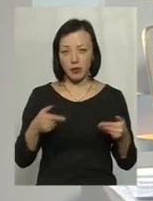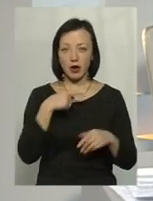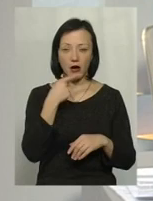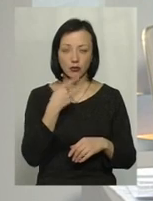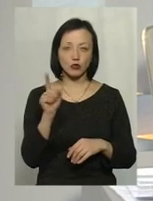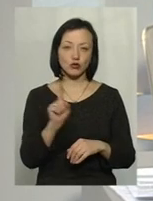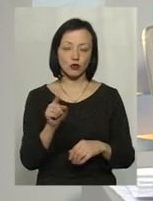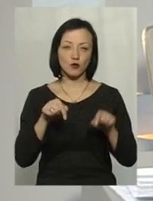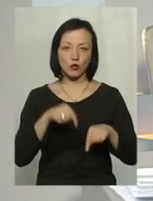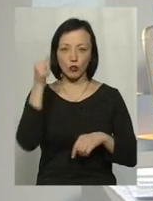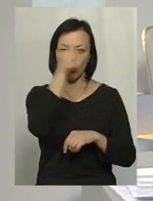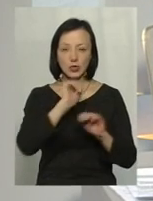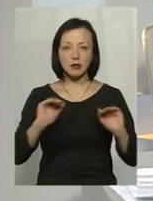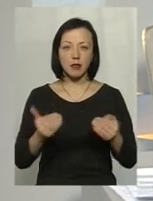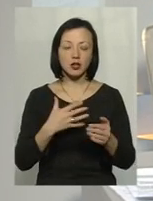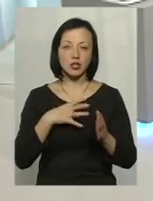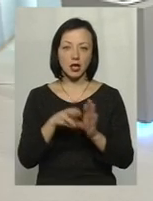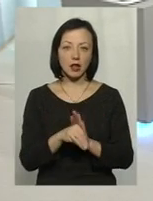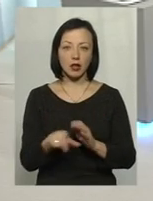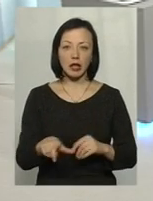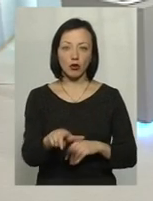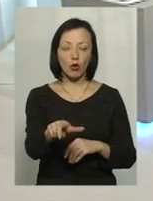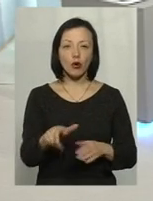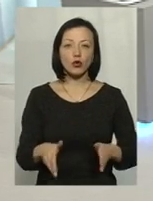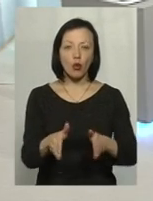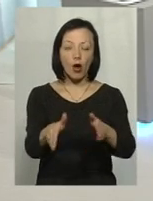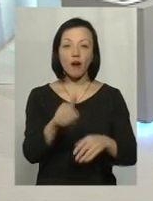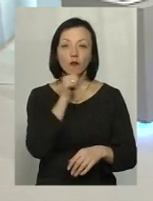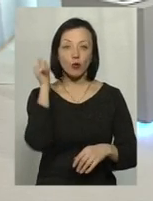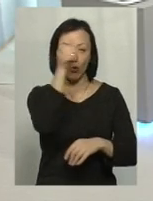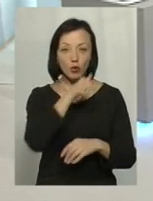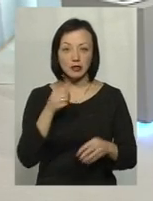що в цьому році менше загинуло на дорогах, тому що в тому році,